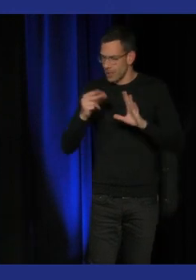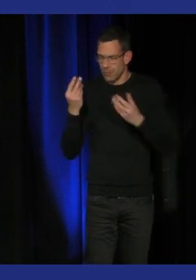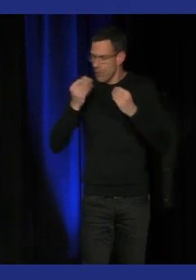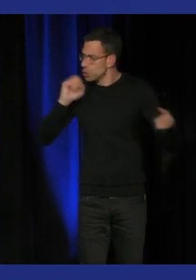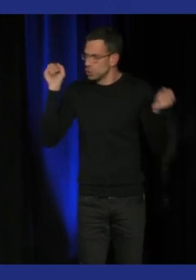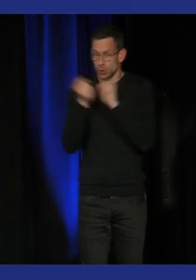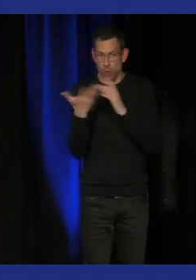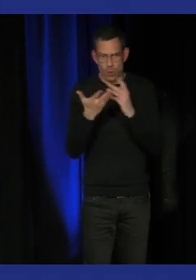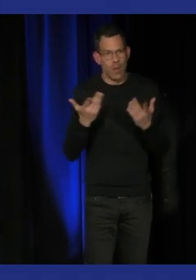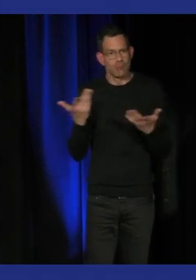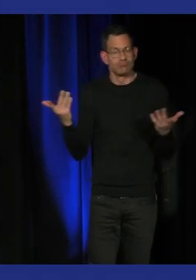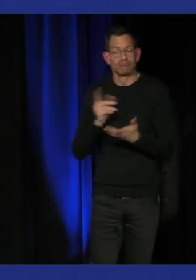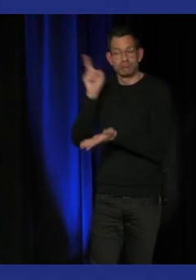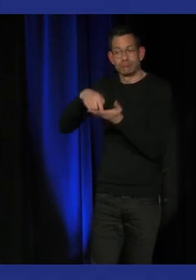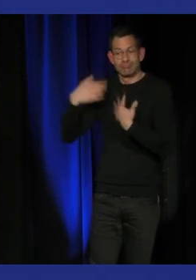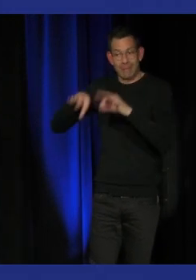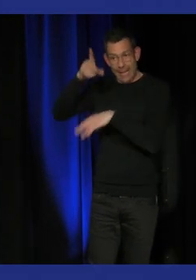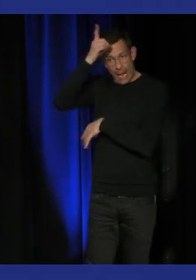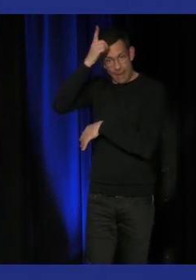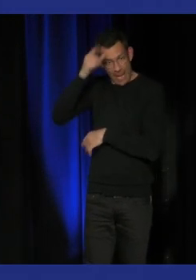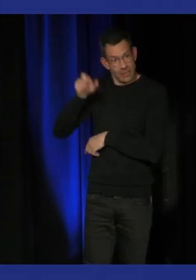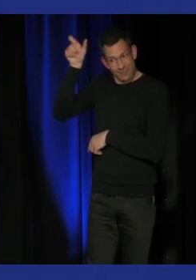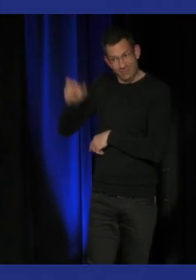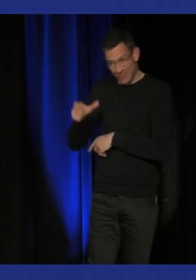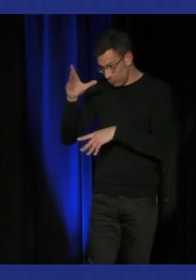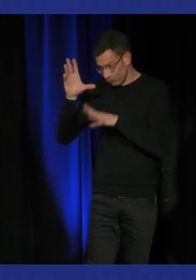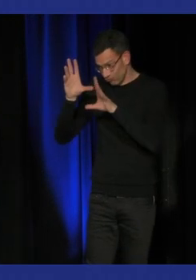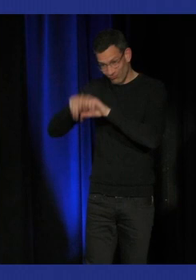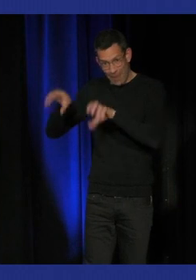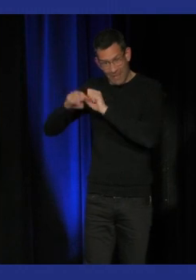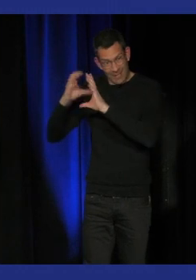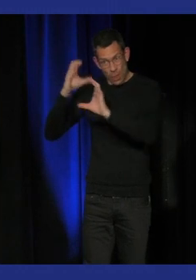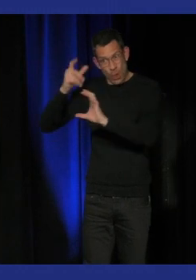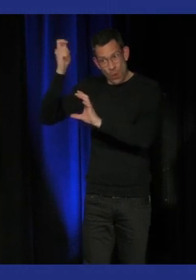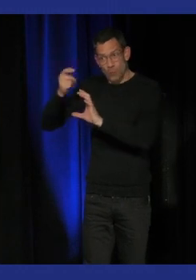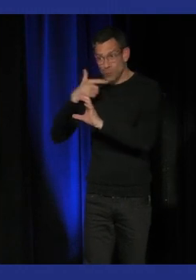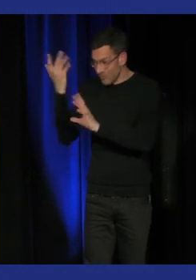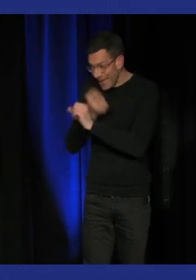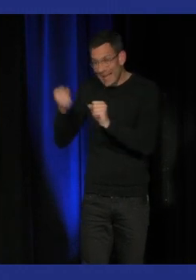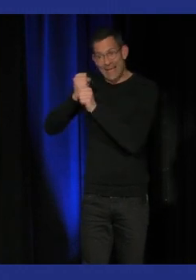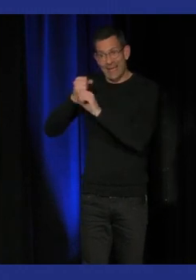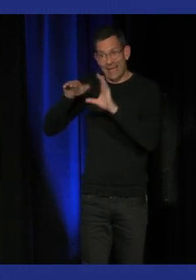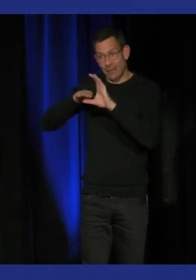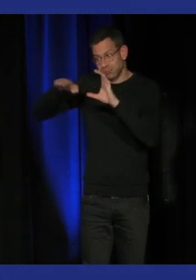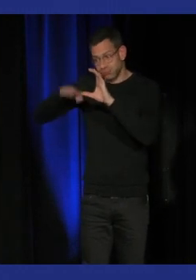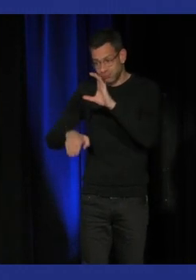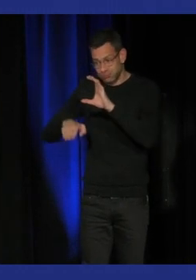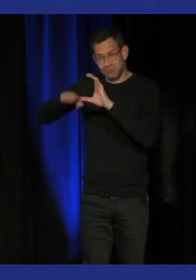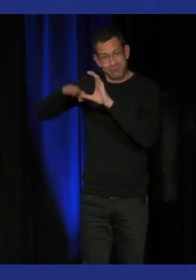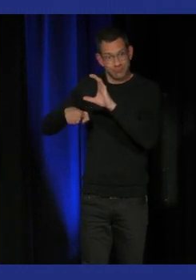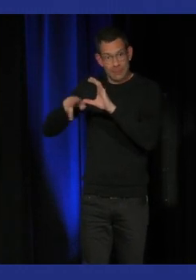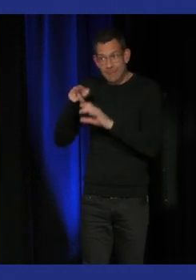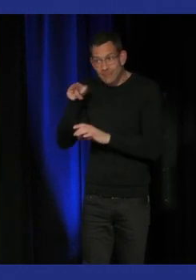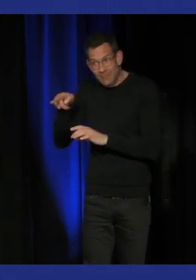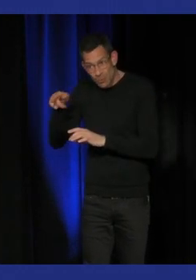petit constructeur qui va créer et inventer les bus à plancher surbaissé. Alors, est-ce que vous pensez qu'il le fait pour les personnes handicapées ?